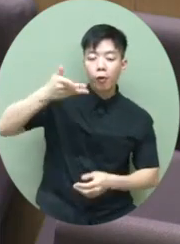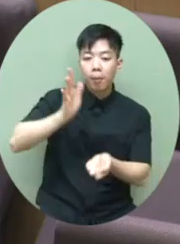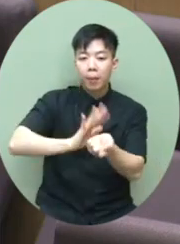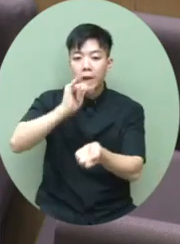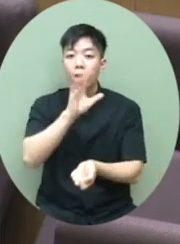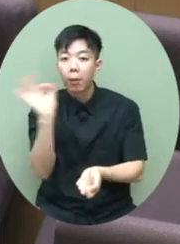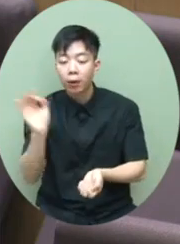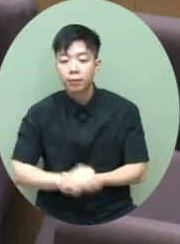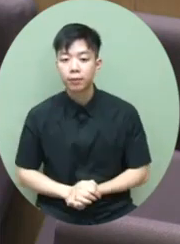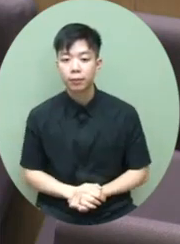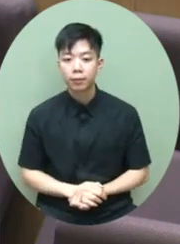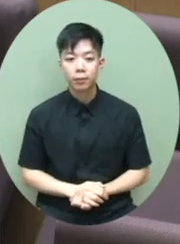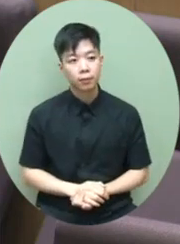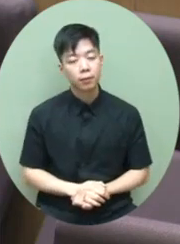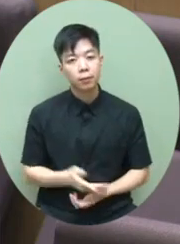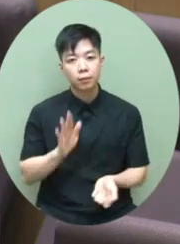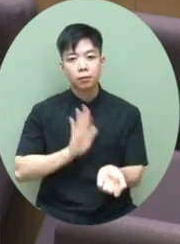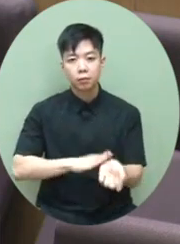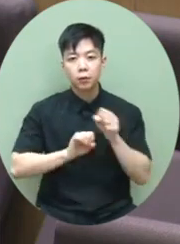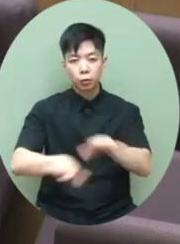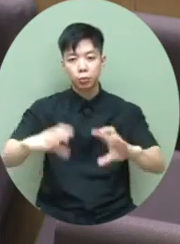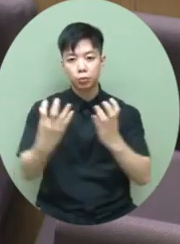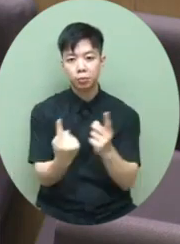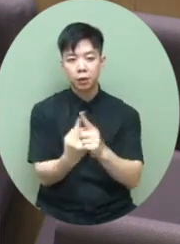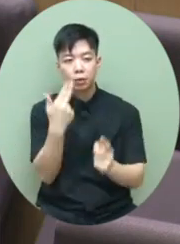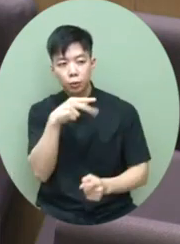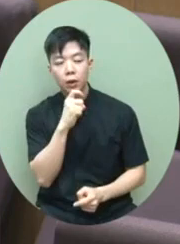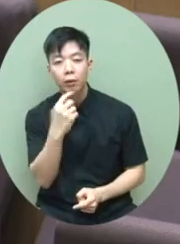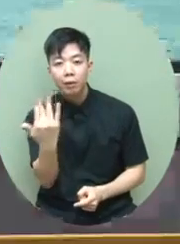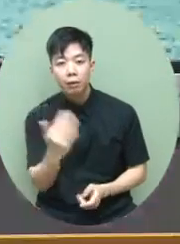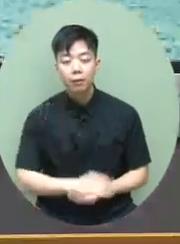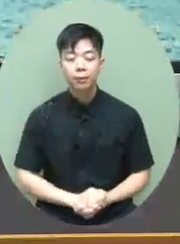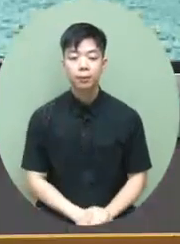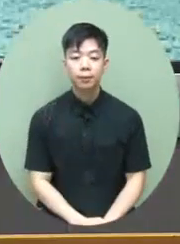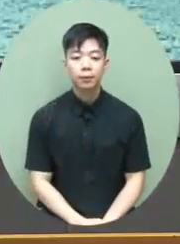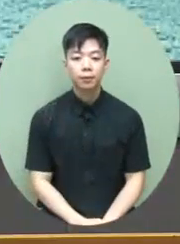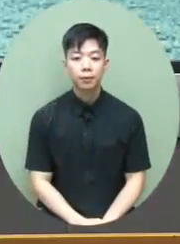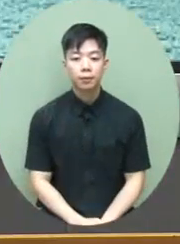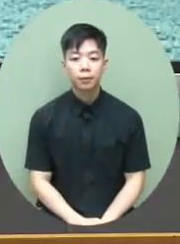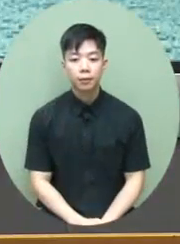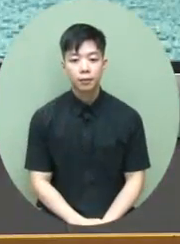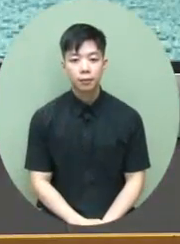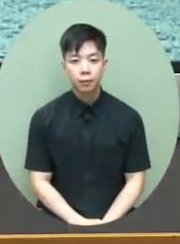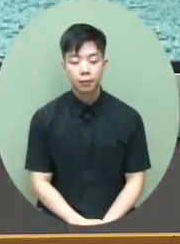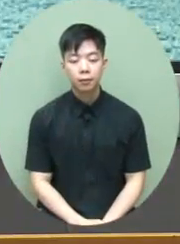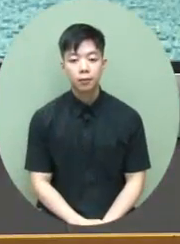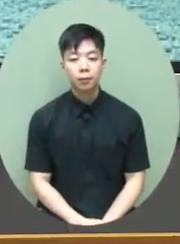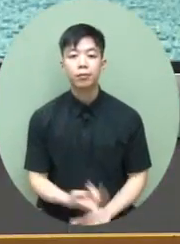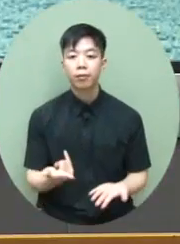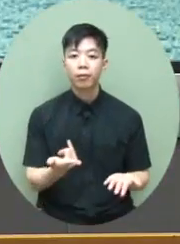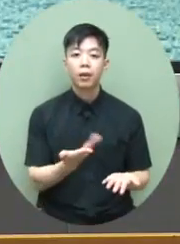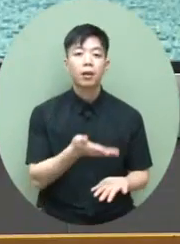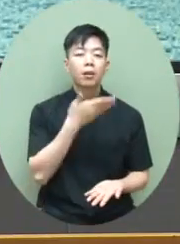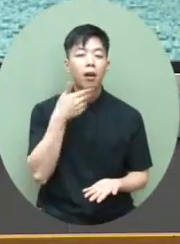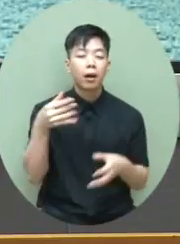組可能都會有得睇下個預算，唔該。 就嗰、那個係一個日間活動中心，